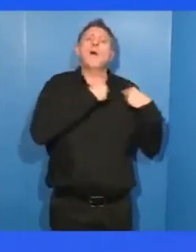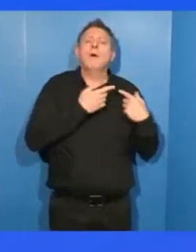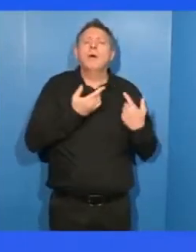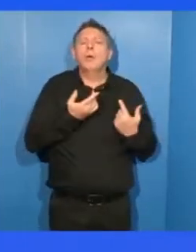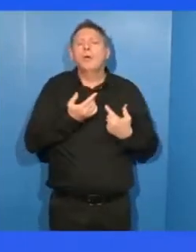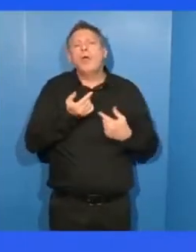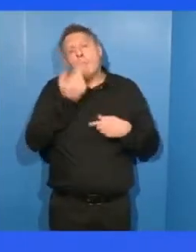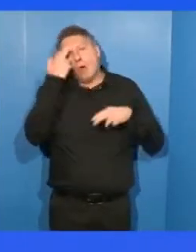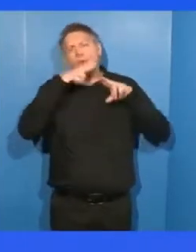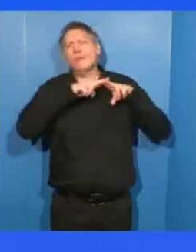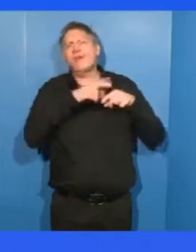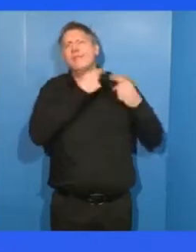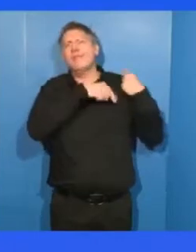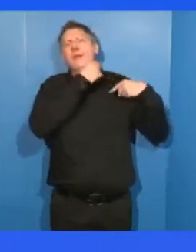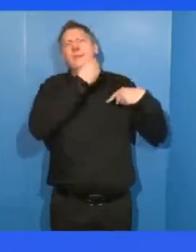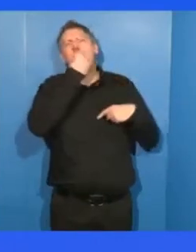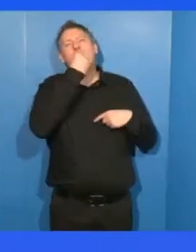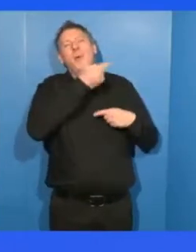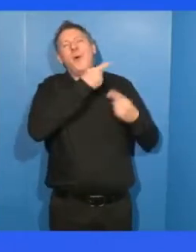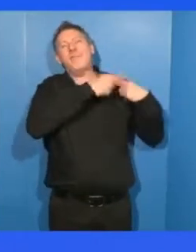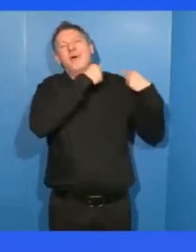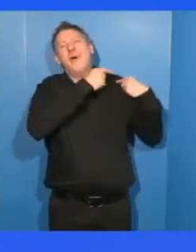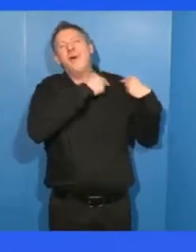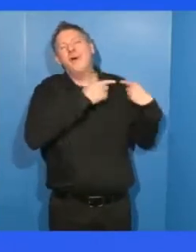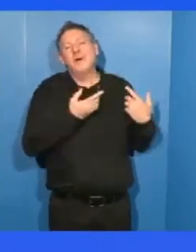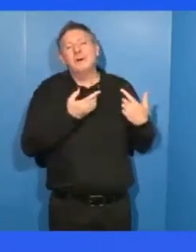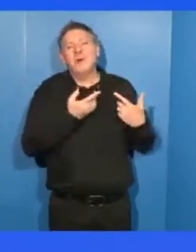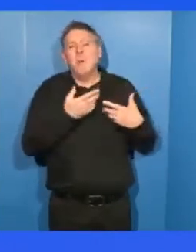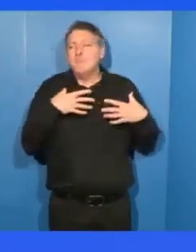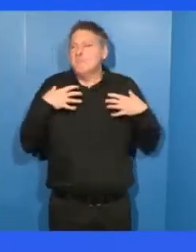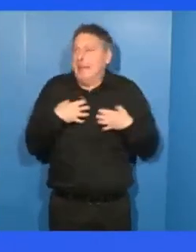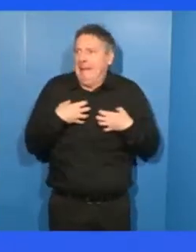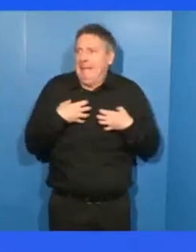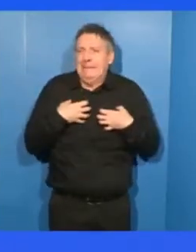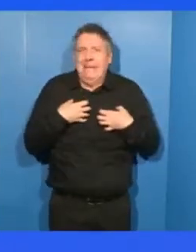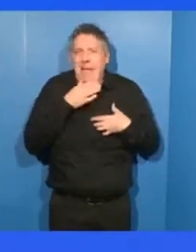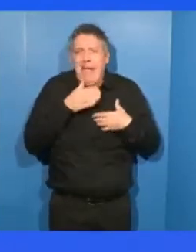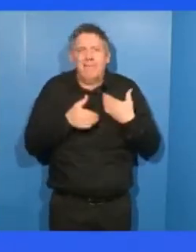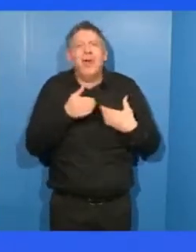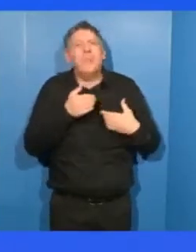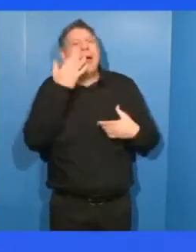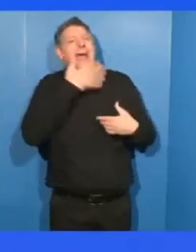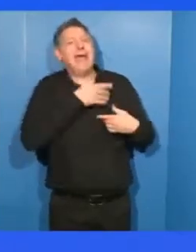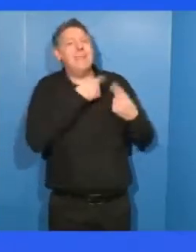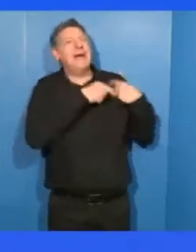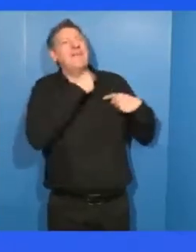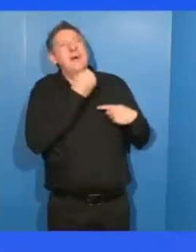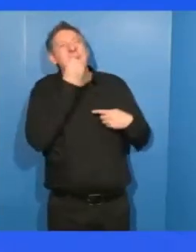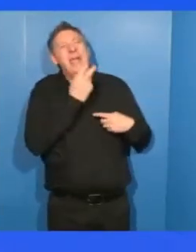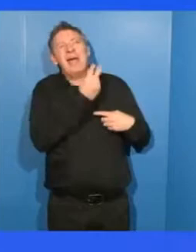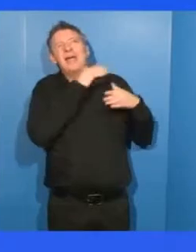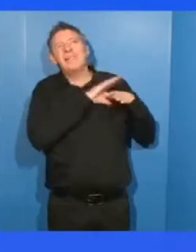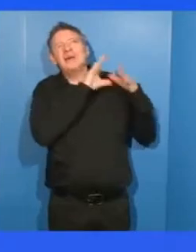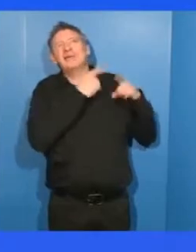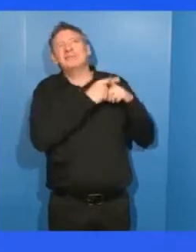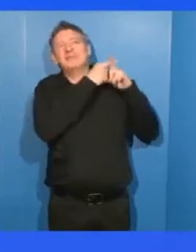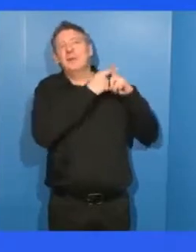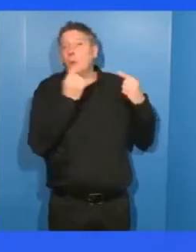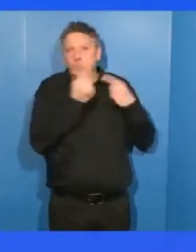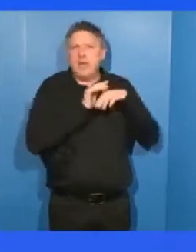dans une sorte de nostalgie qui, certes, nous paralyse, peut paraître agréable, mais je crois qu'il faut au contraire